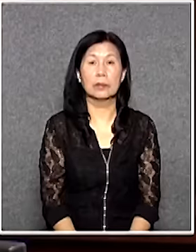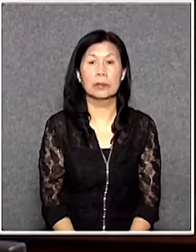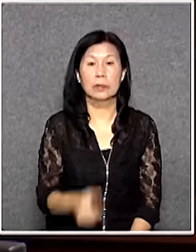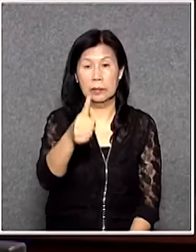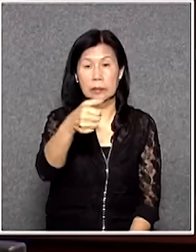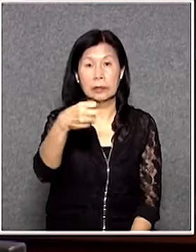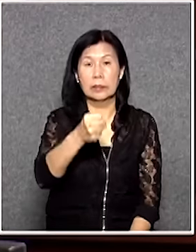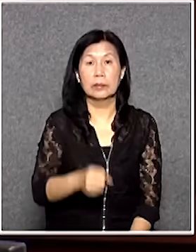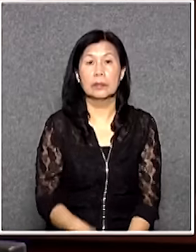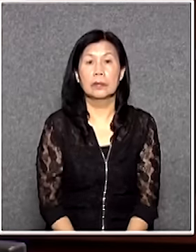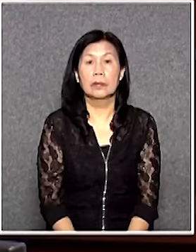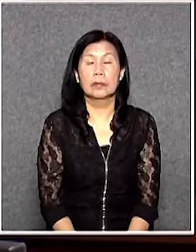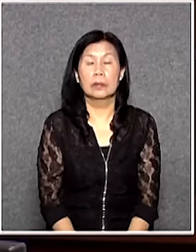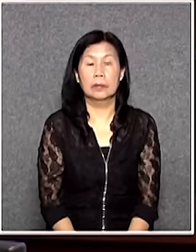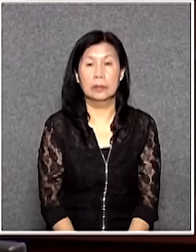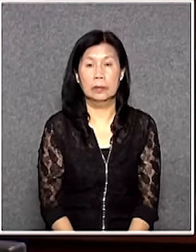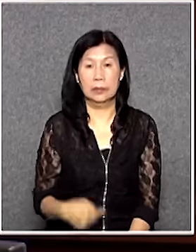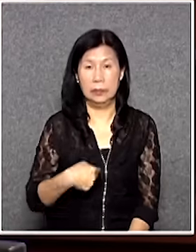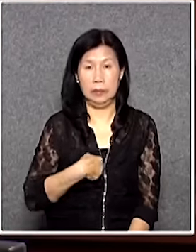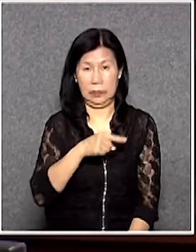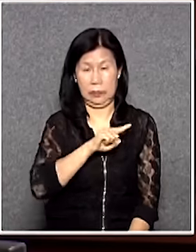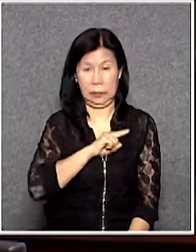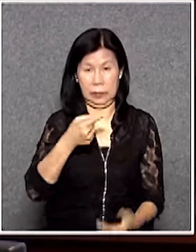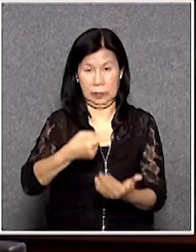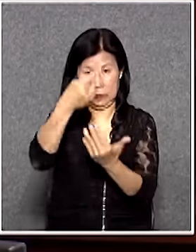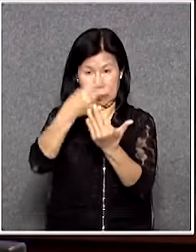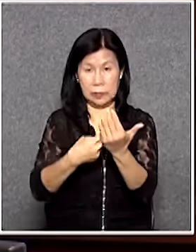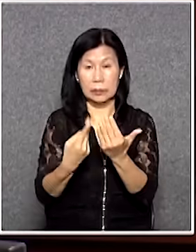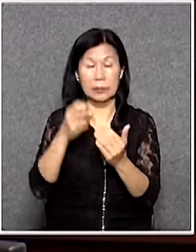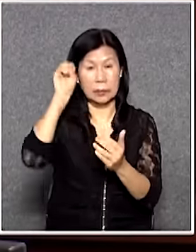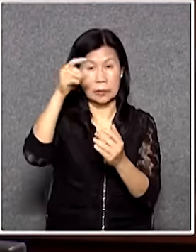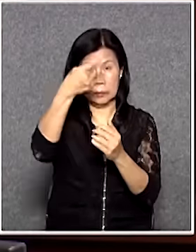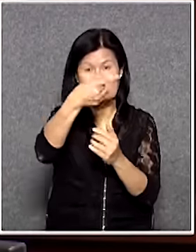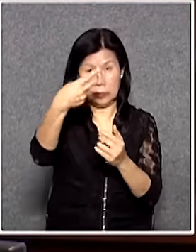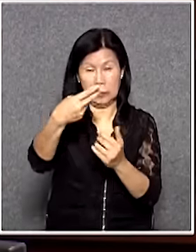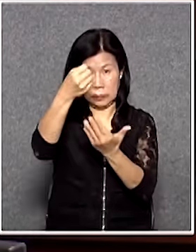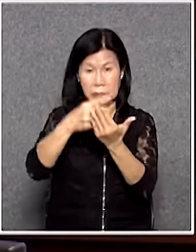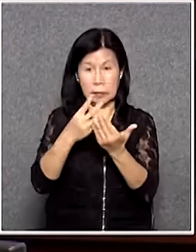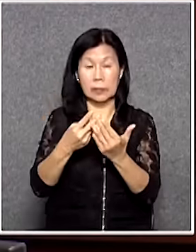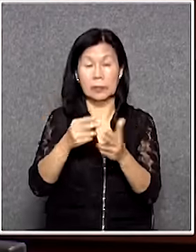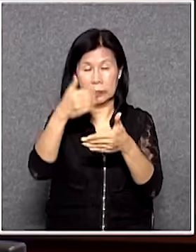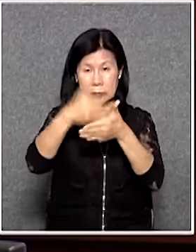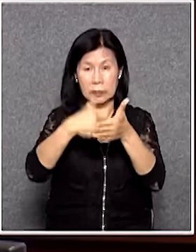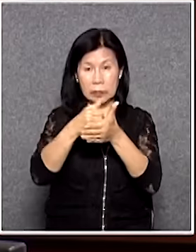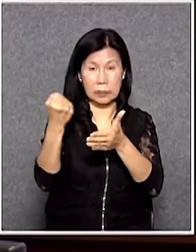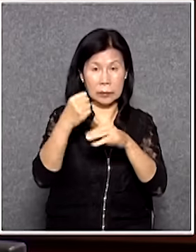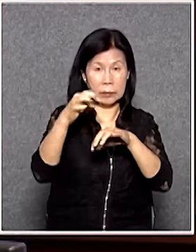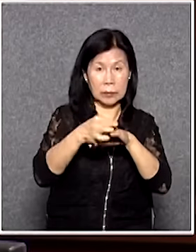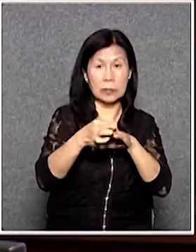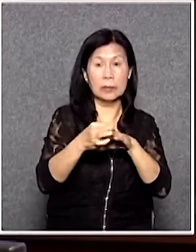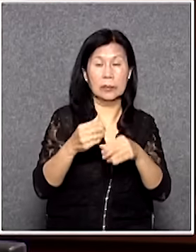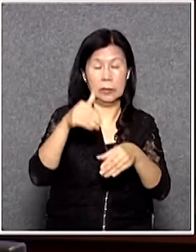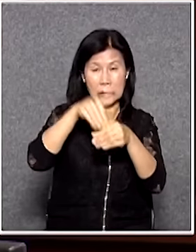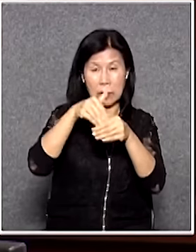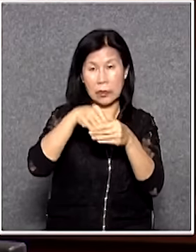主席。本席在这个条例草案提出两个修正案，就是为了降低强积金计划成员的投资风